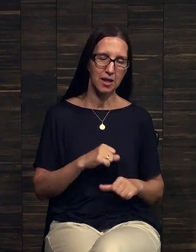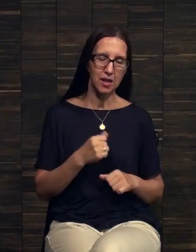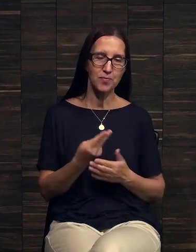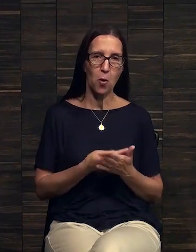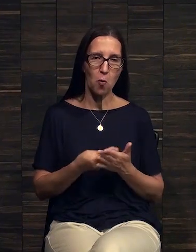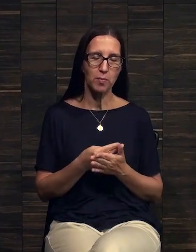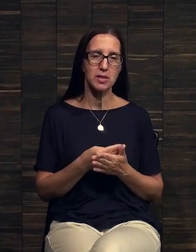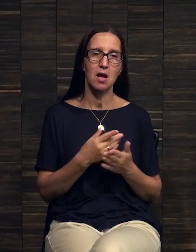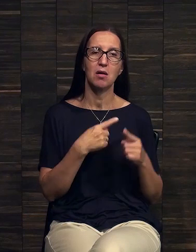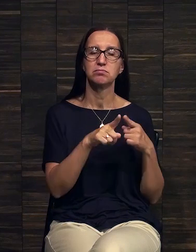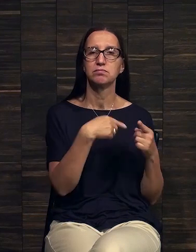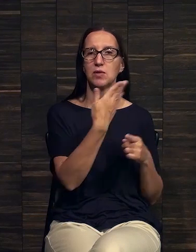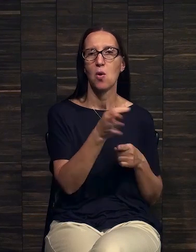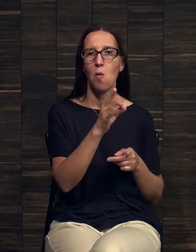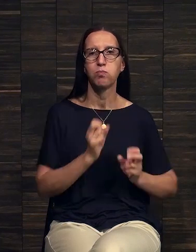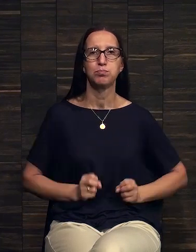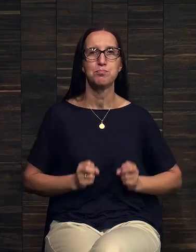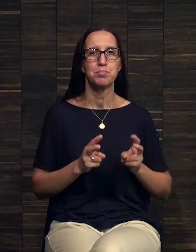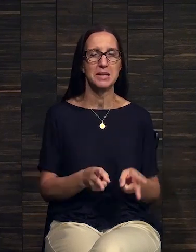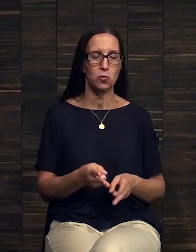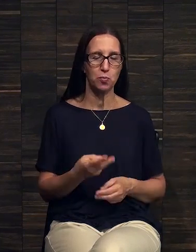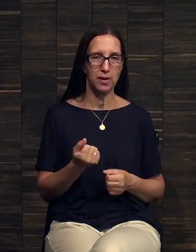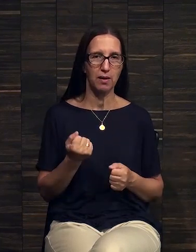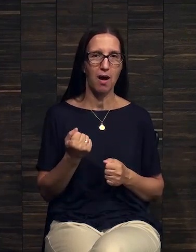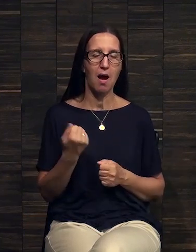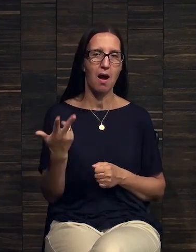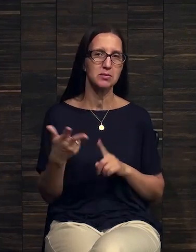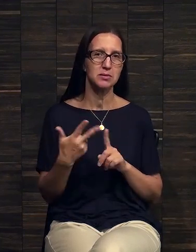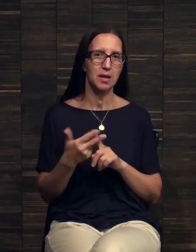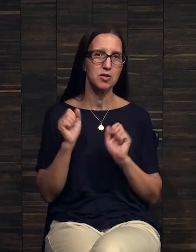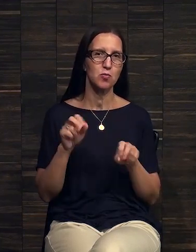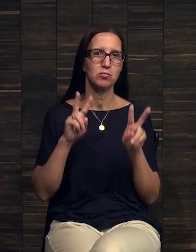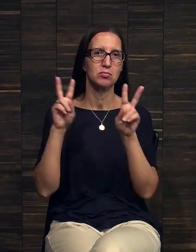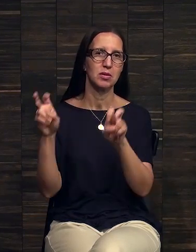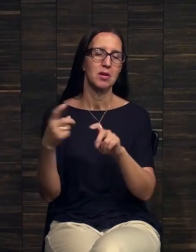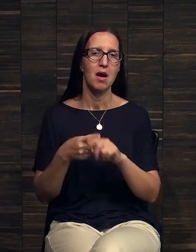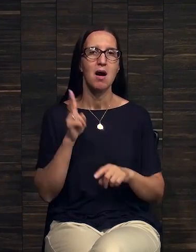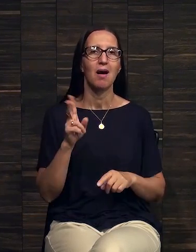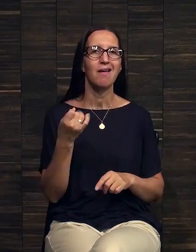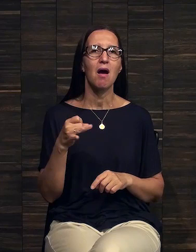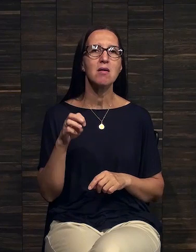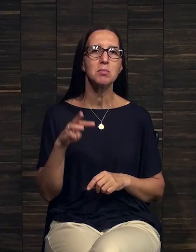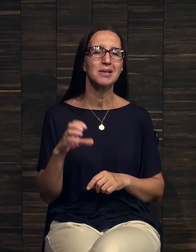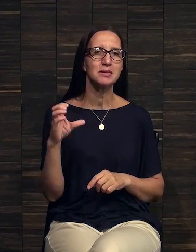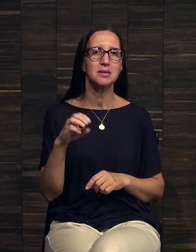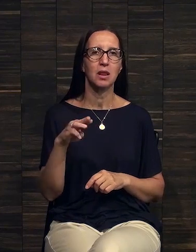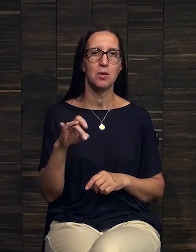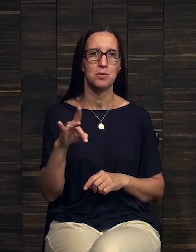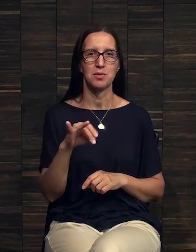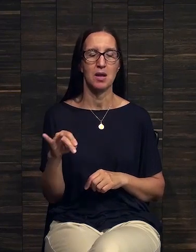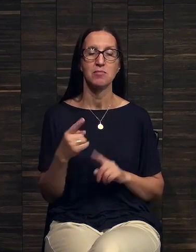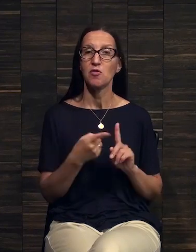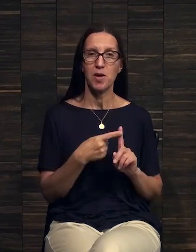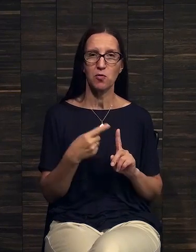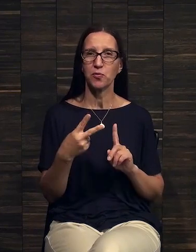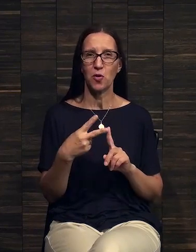Комикс про преступников, this is the crime dedicated comics. Назовем это crime story. Let's call it a crime story. Ни в другом и ни в